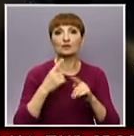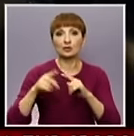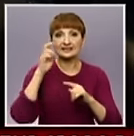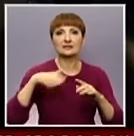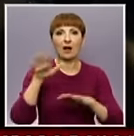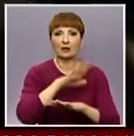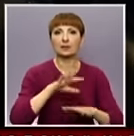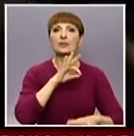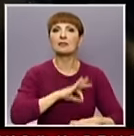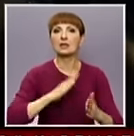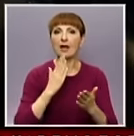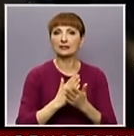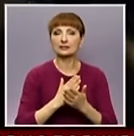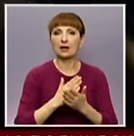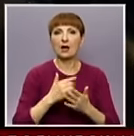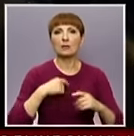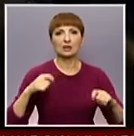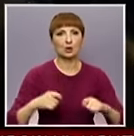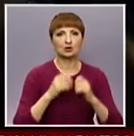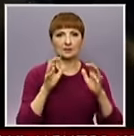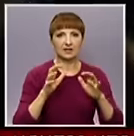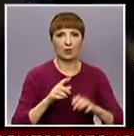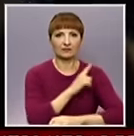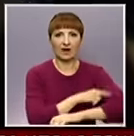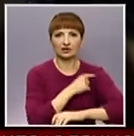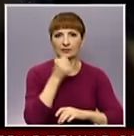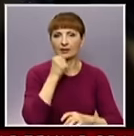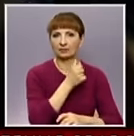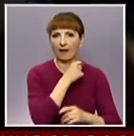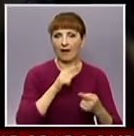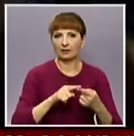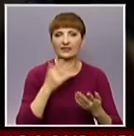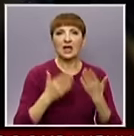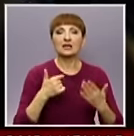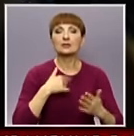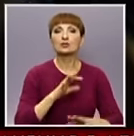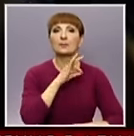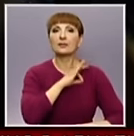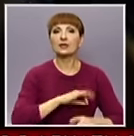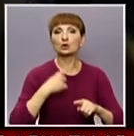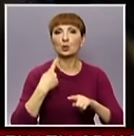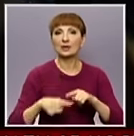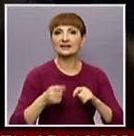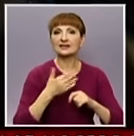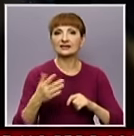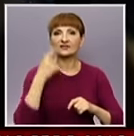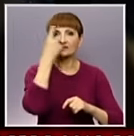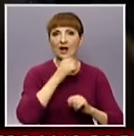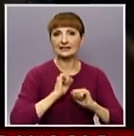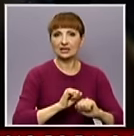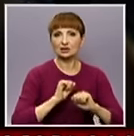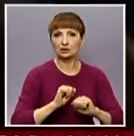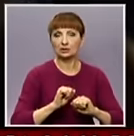странах применялось это, мы нарушаем закон о врачебной тайне. Раз. Если мы будем применять какие-то средства индивидуальной защиты в